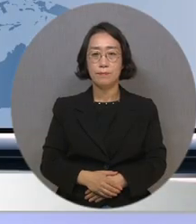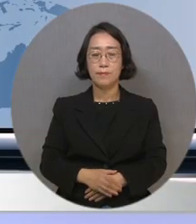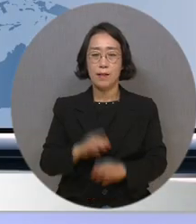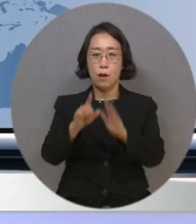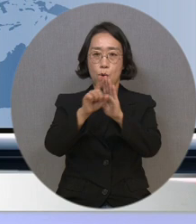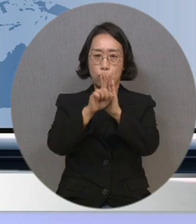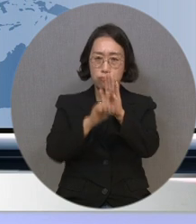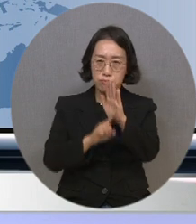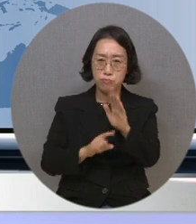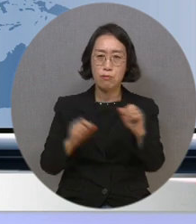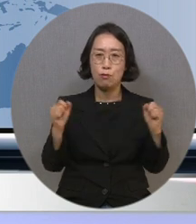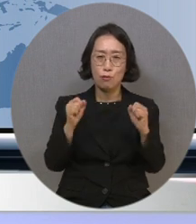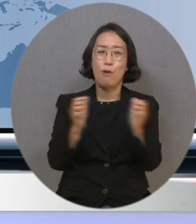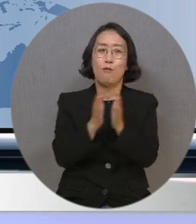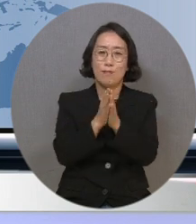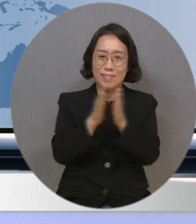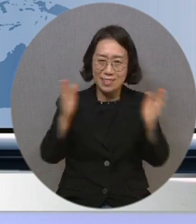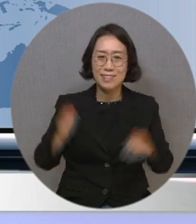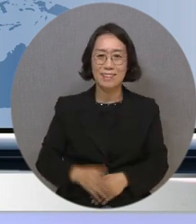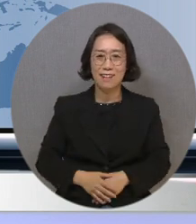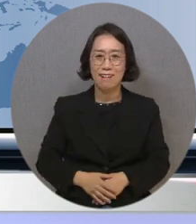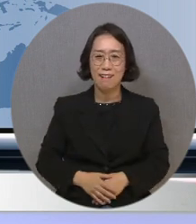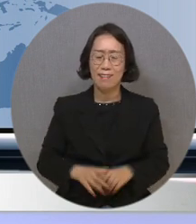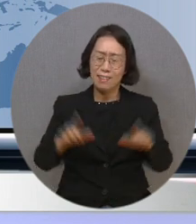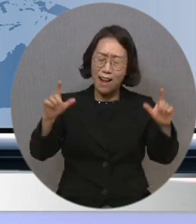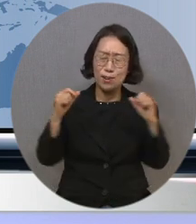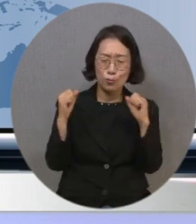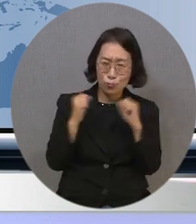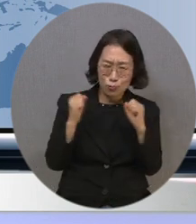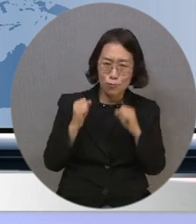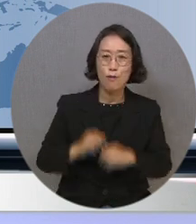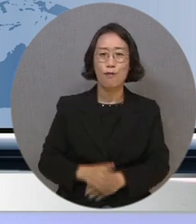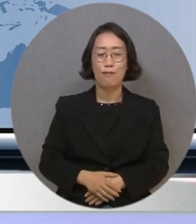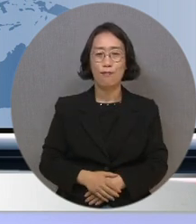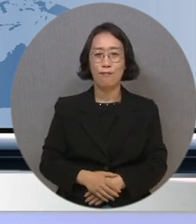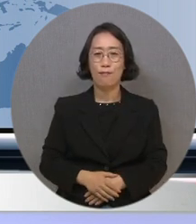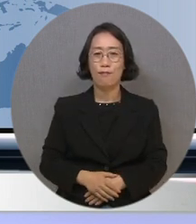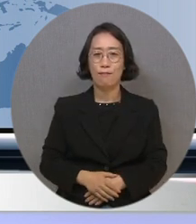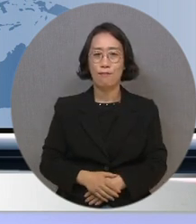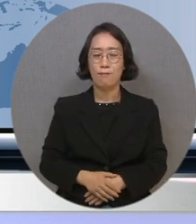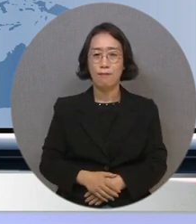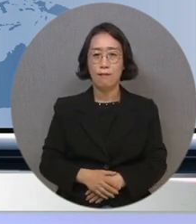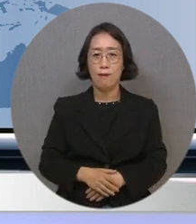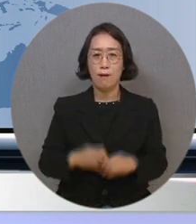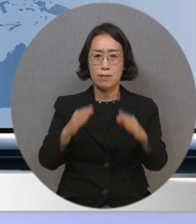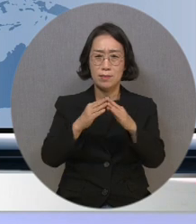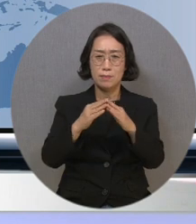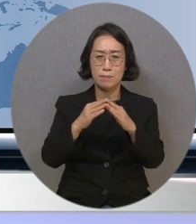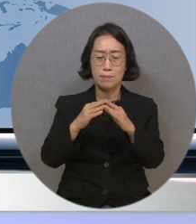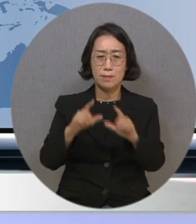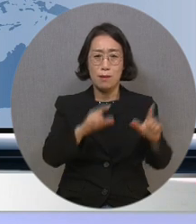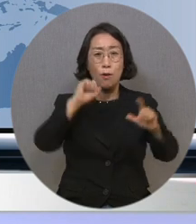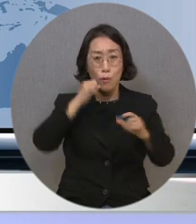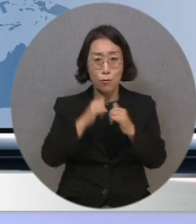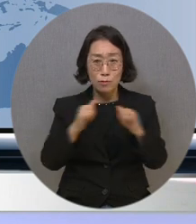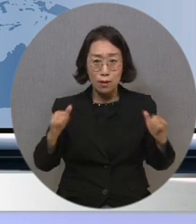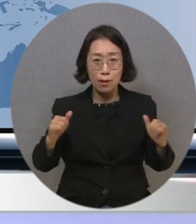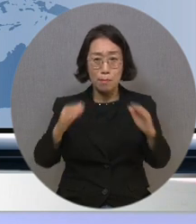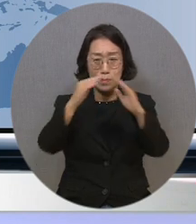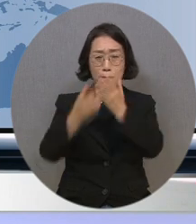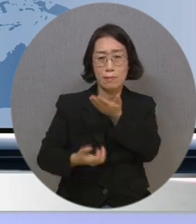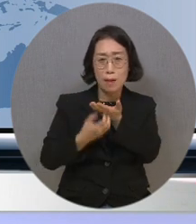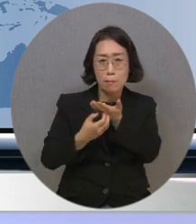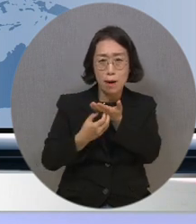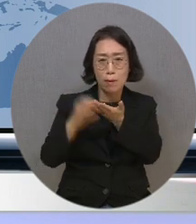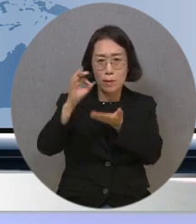본격적인 겨울이 시작되면서 급격히 날씨가 추워졌습니다. 취약계층에게 난방비 부담은 올겨울 찾아올